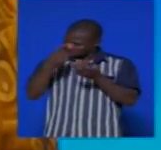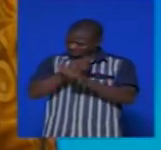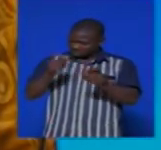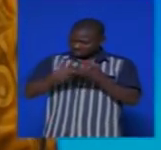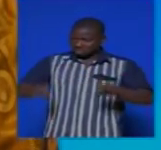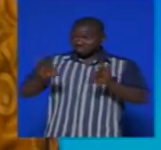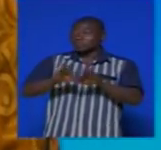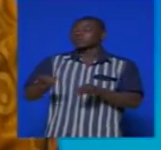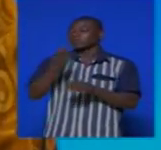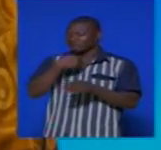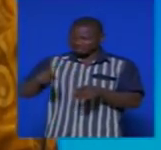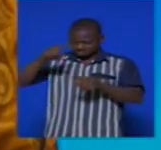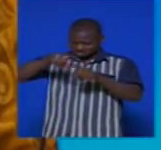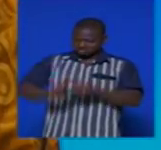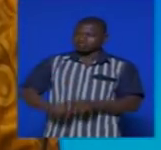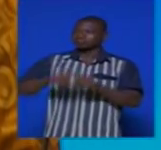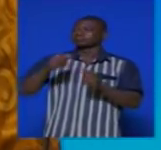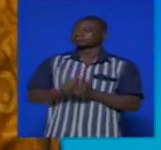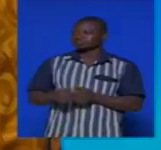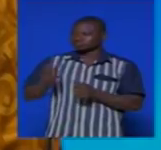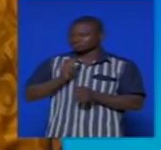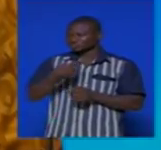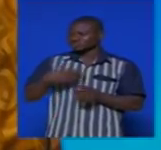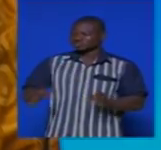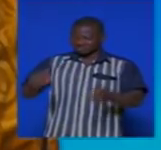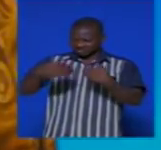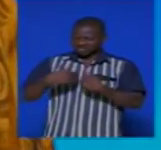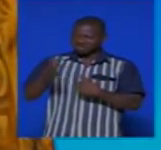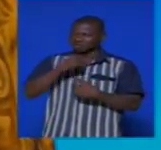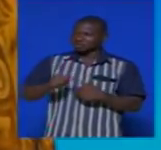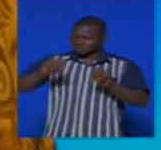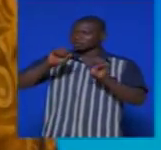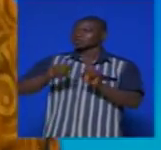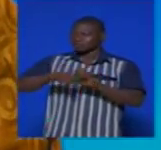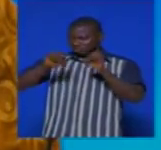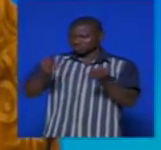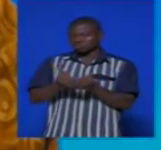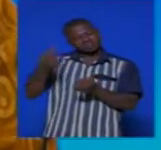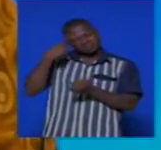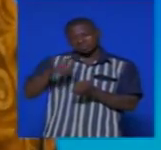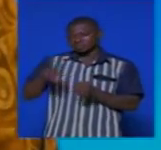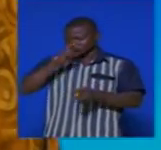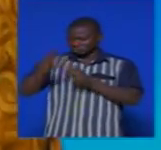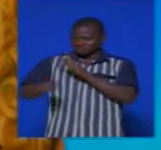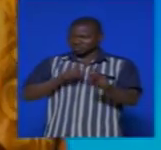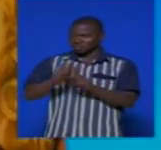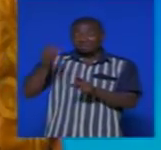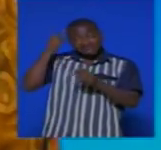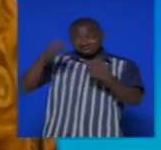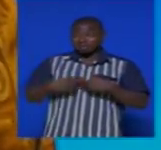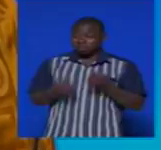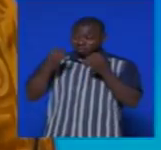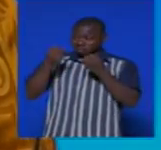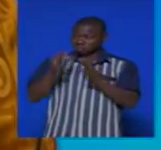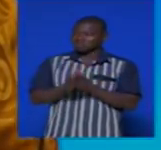Donc c'est de faire en sorte que nous ayons une structure la population burkinabé où on a beaucoup plus donc de population active que